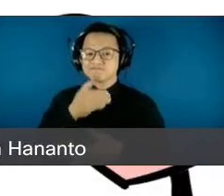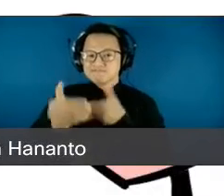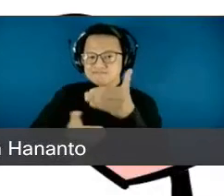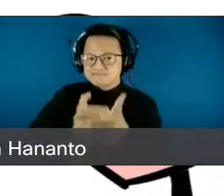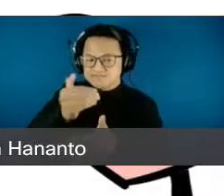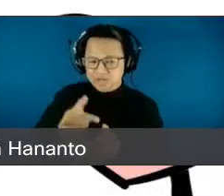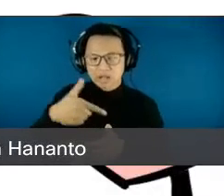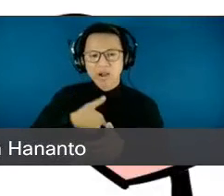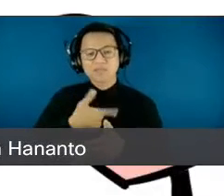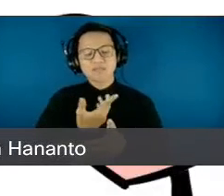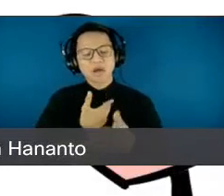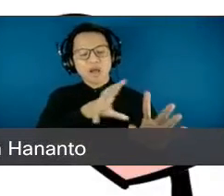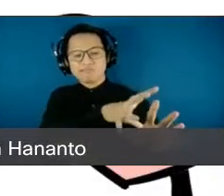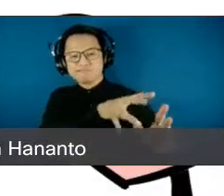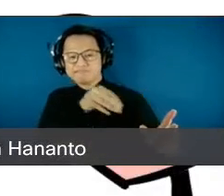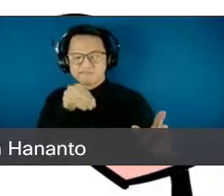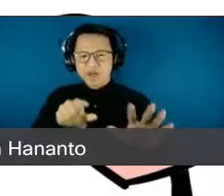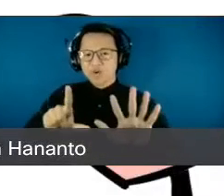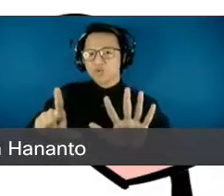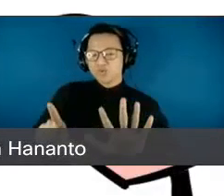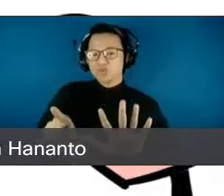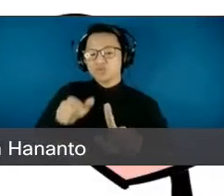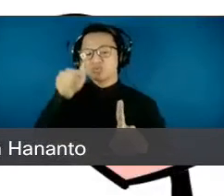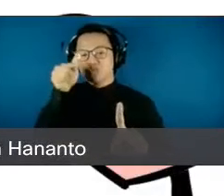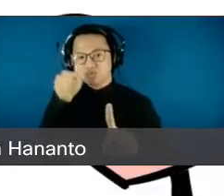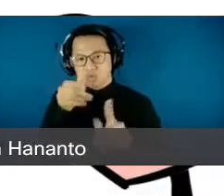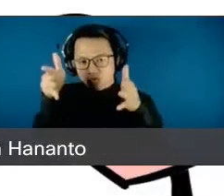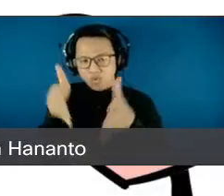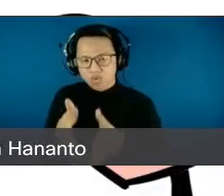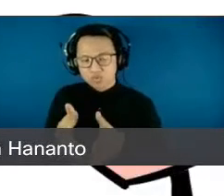itu menjadi 7 bagian focus area.